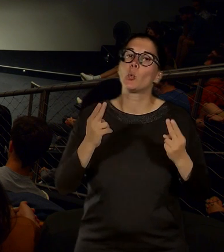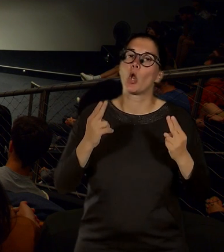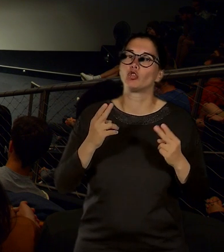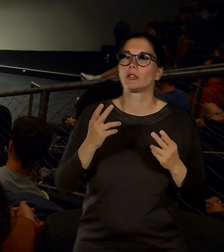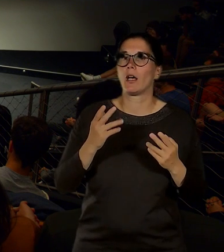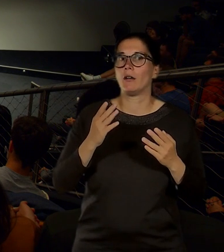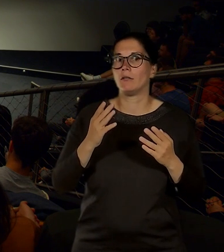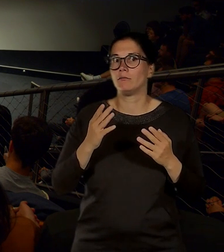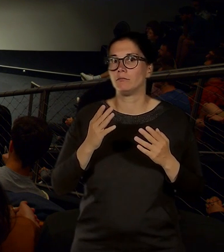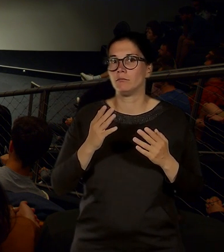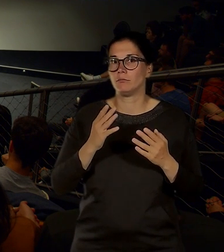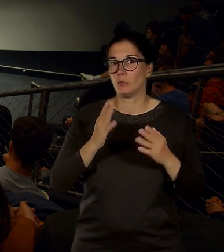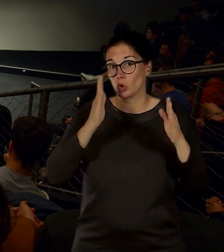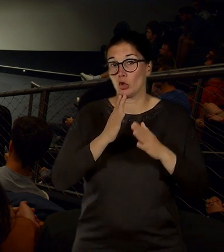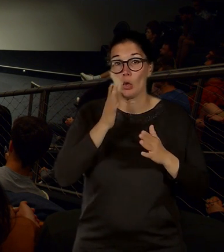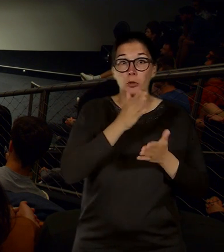tak kouskovat.